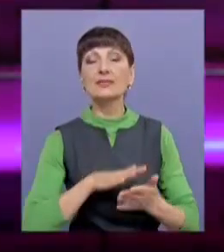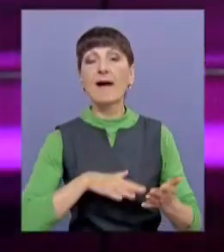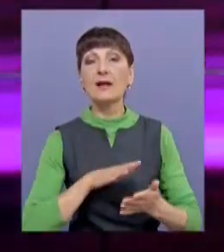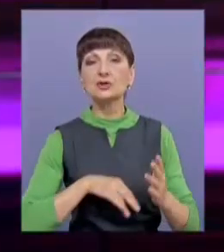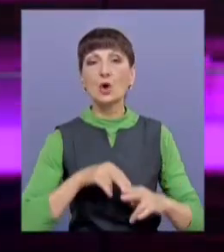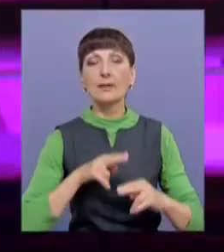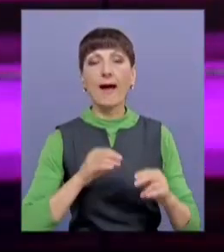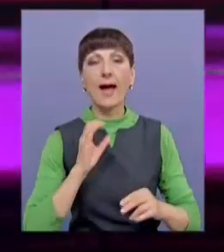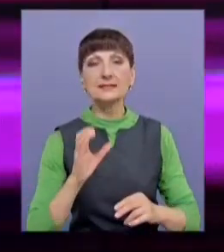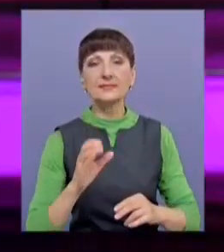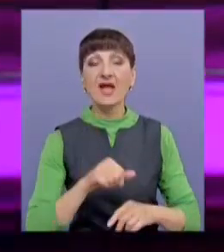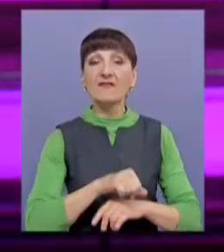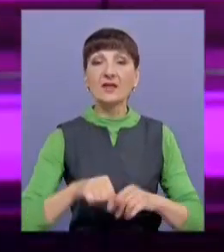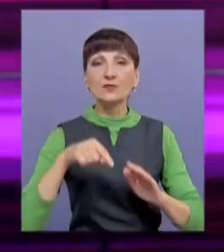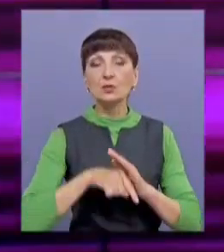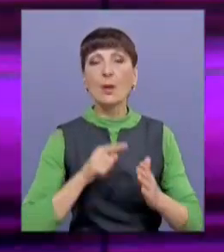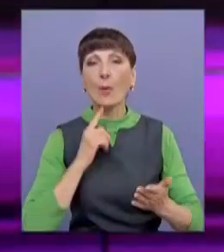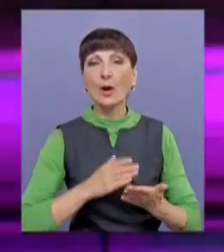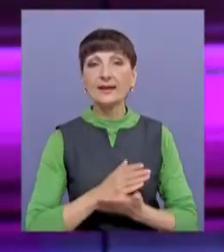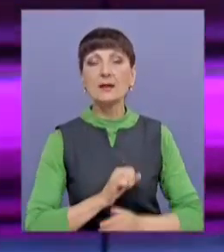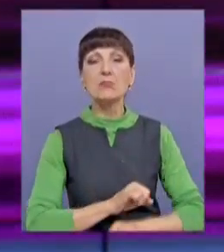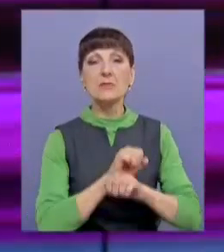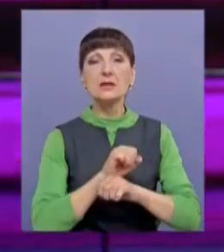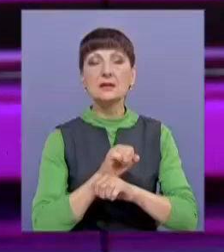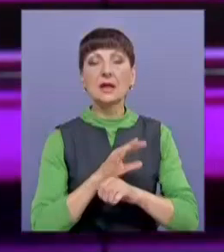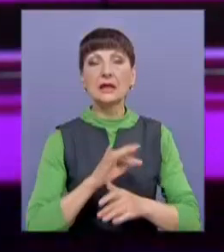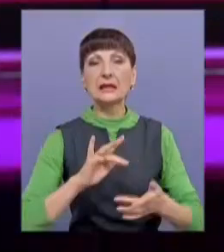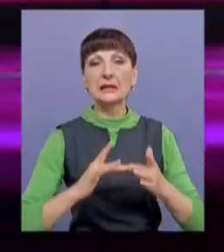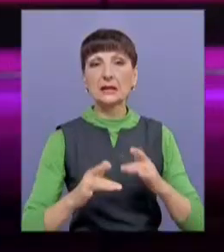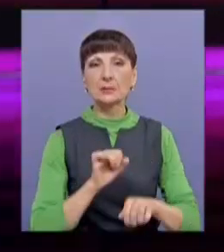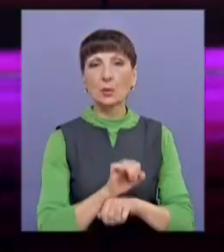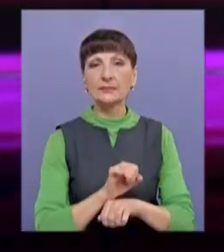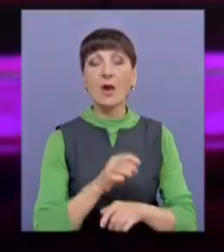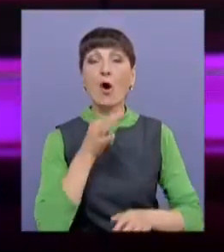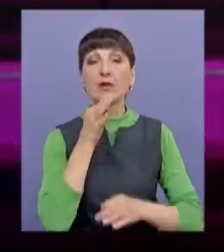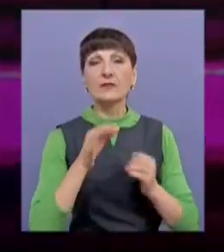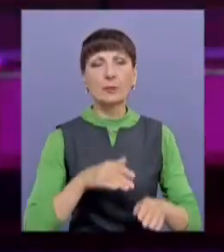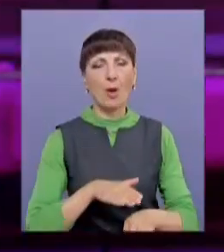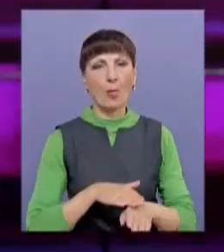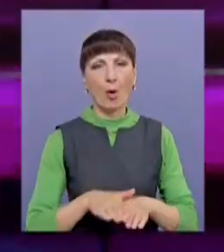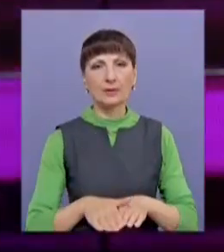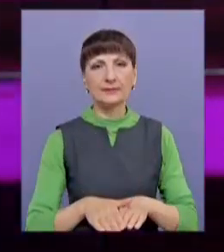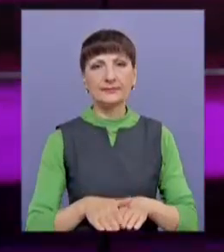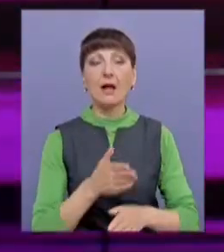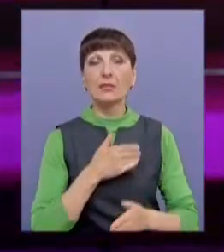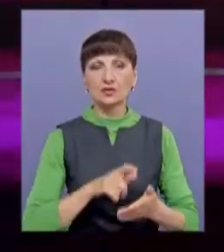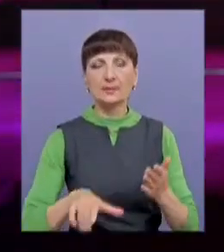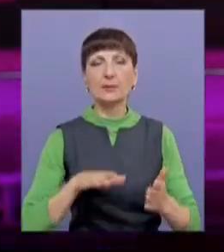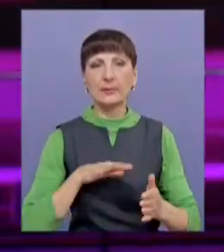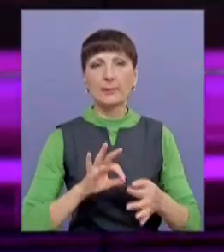строительство АЭС, внешняя и внутренняя политика, митинги и блокировка интернета. Ответы были исчерпывающими. Ильза Такчурин